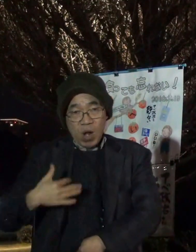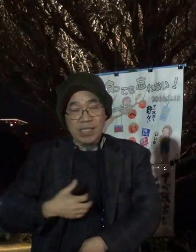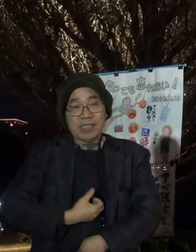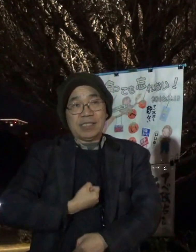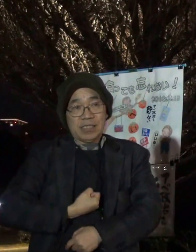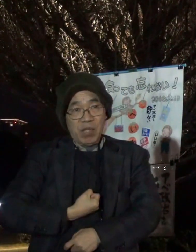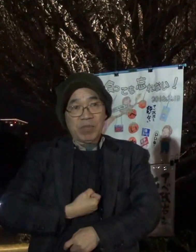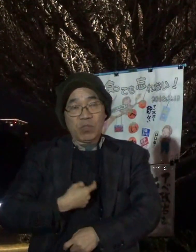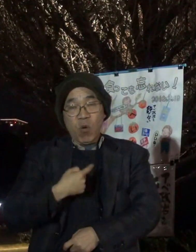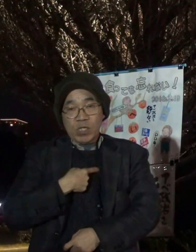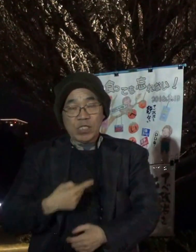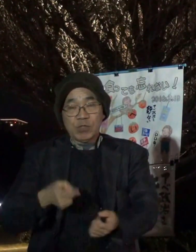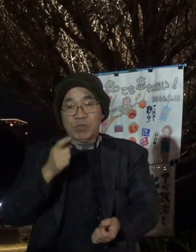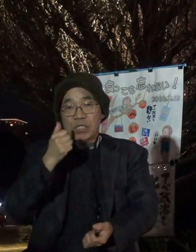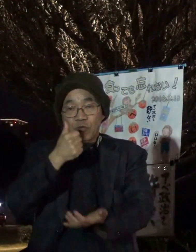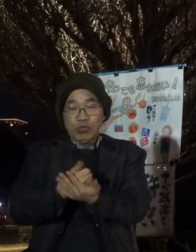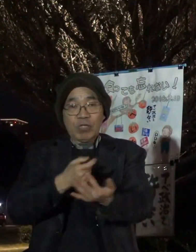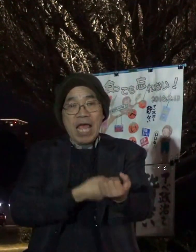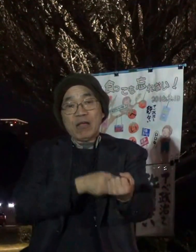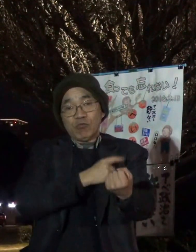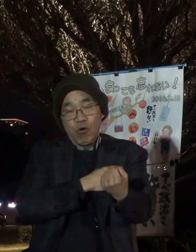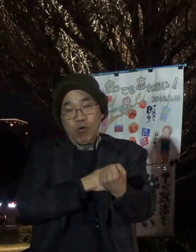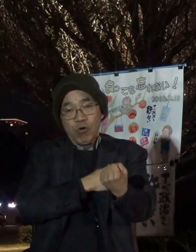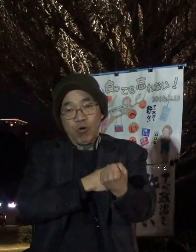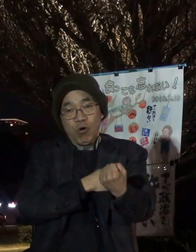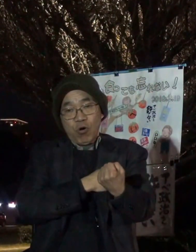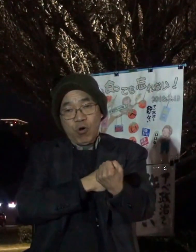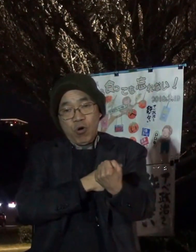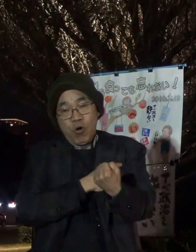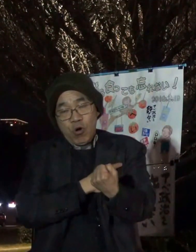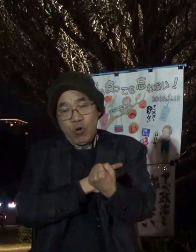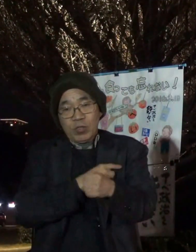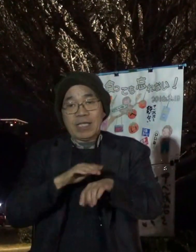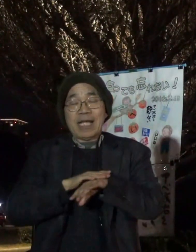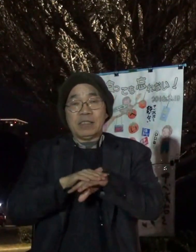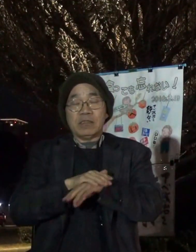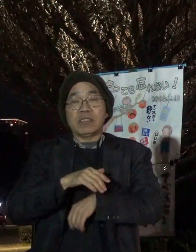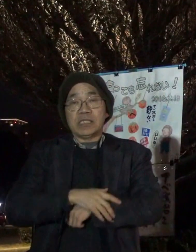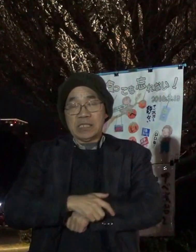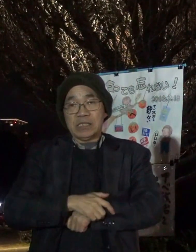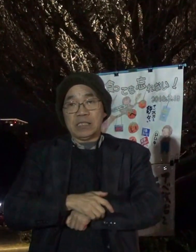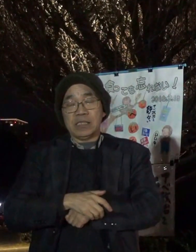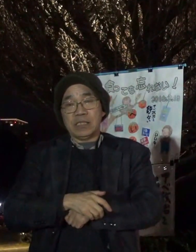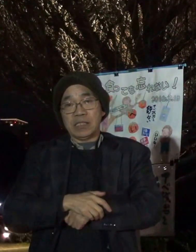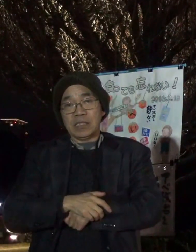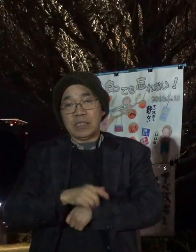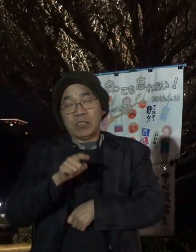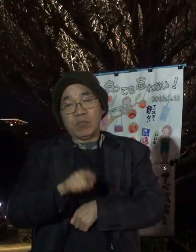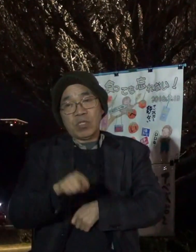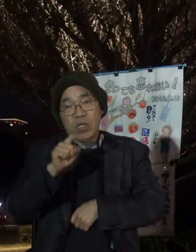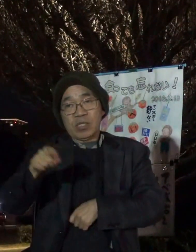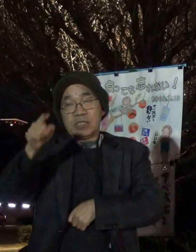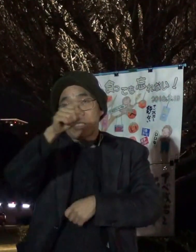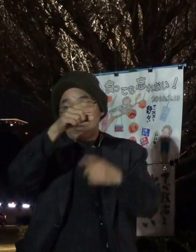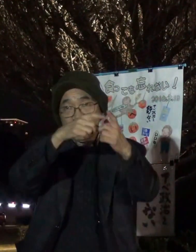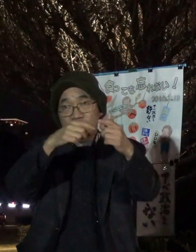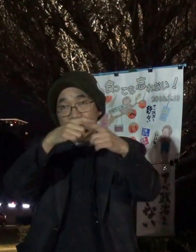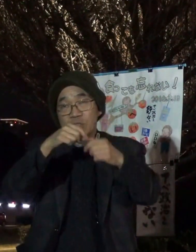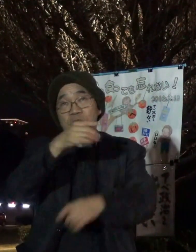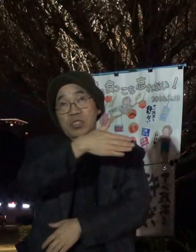の主権を保ち、他の国々と対等な関係を持とうとする全ての国にと